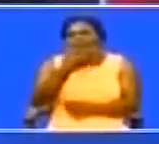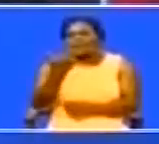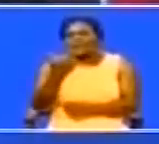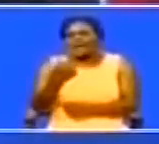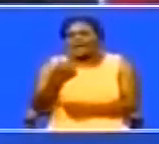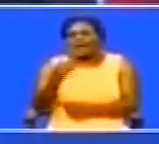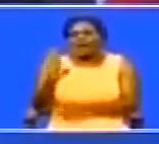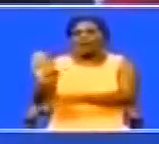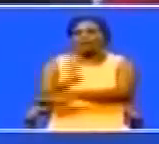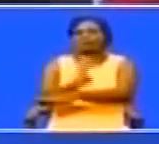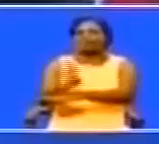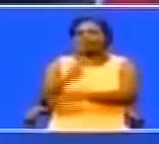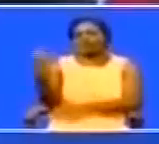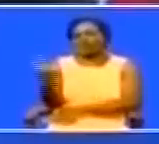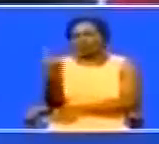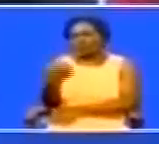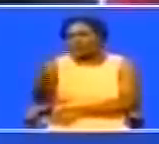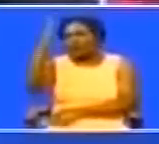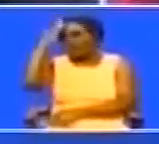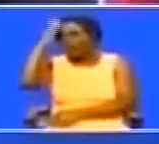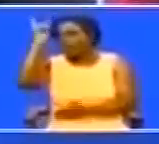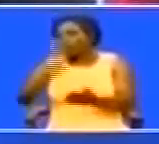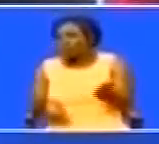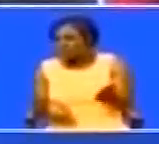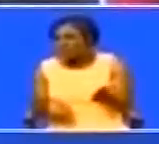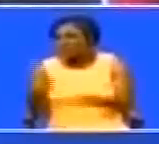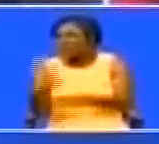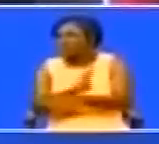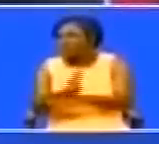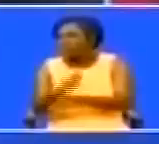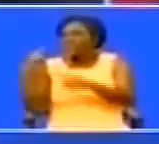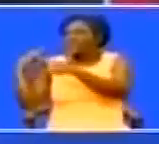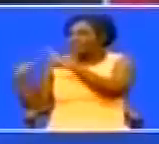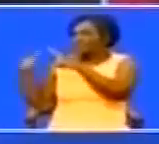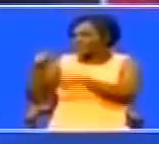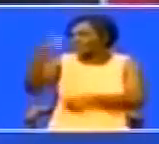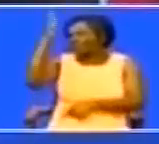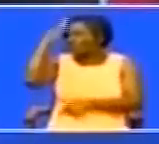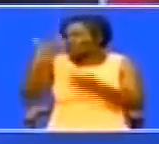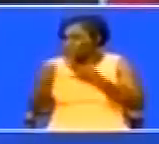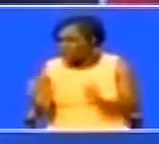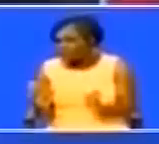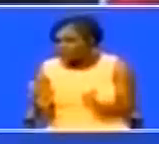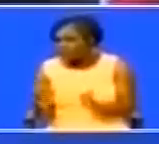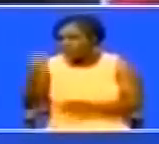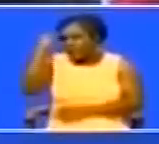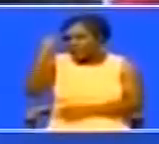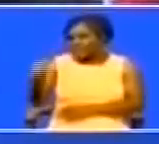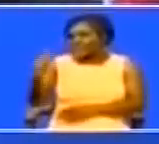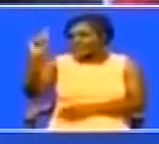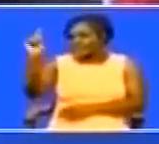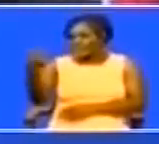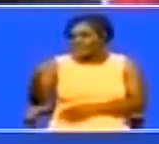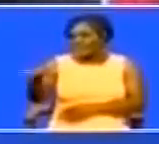Burundi. And you know what Burundi is going through. The idea that Kenya is